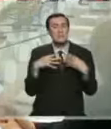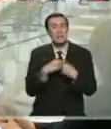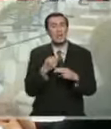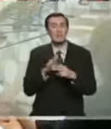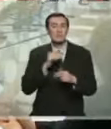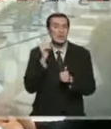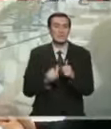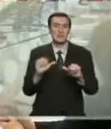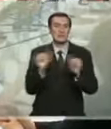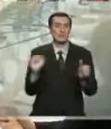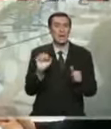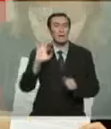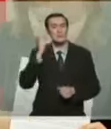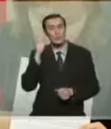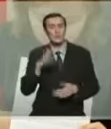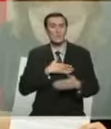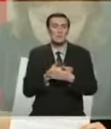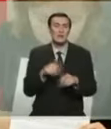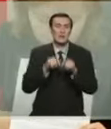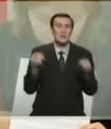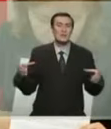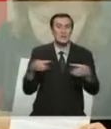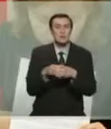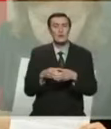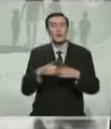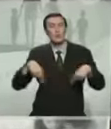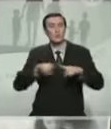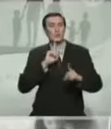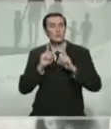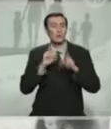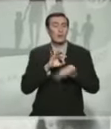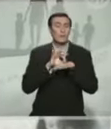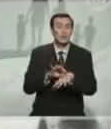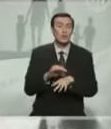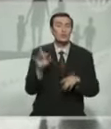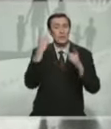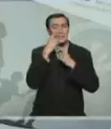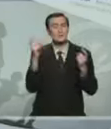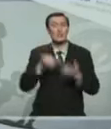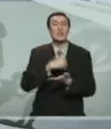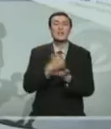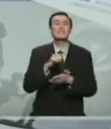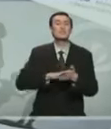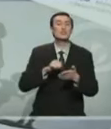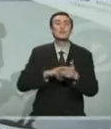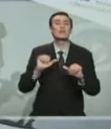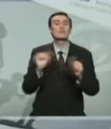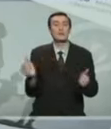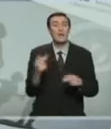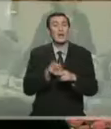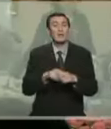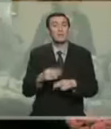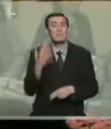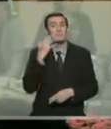дело распадаются, а психологи и активисты создают коалиции и организовывают круглые столы, где озвучивают главные причины разводов.